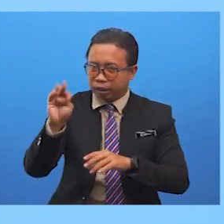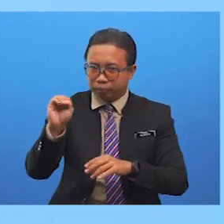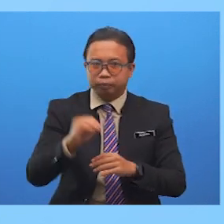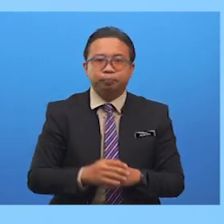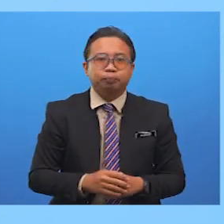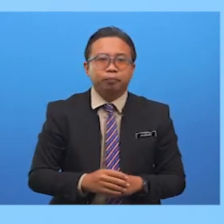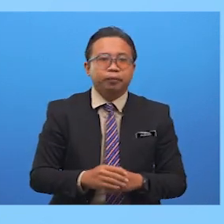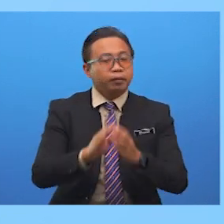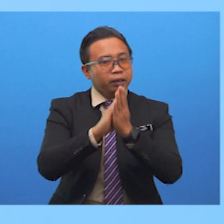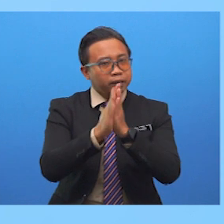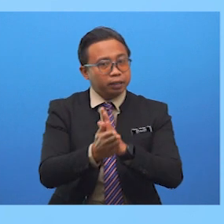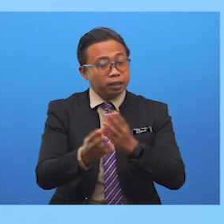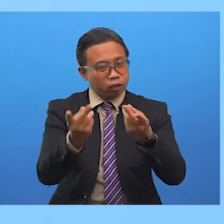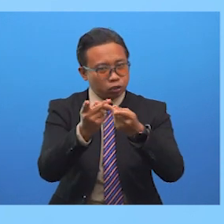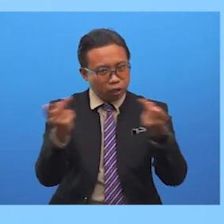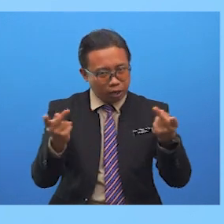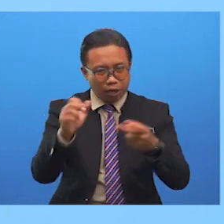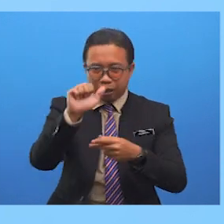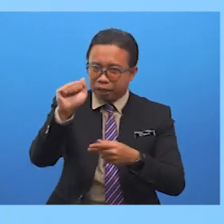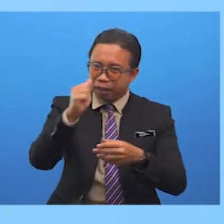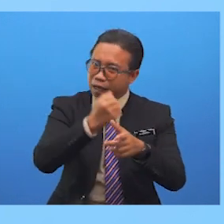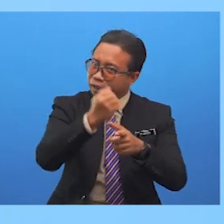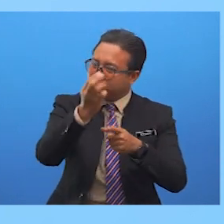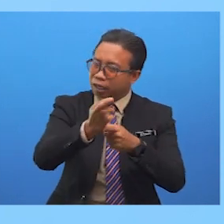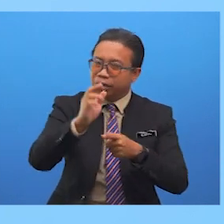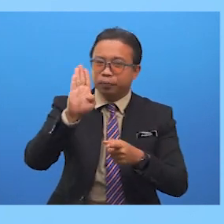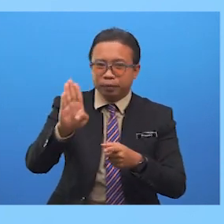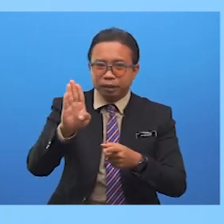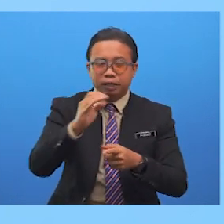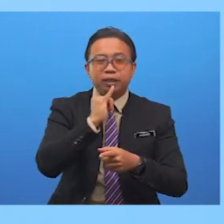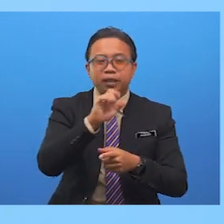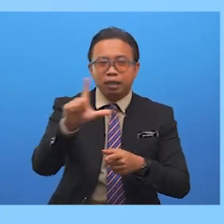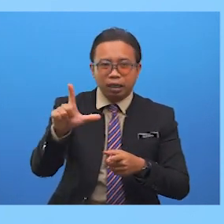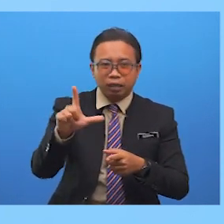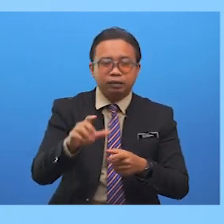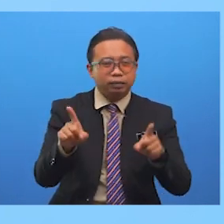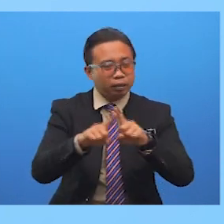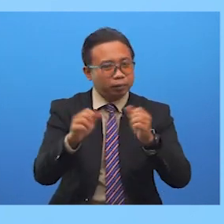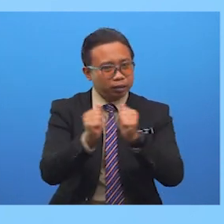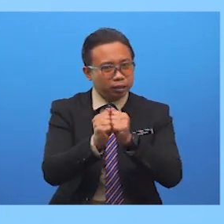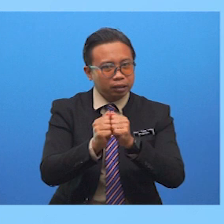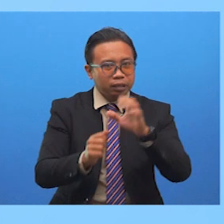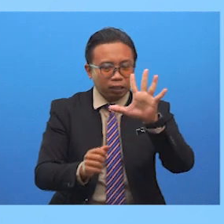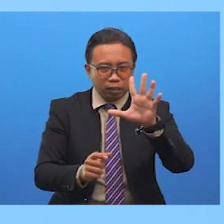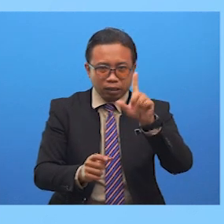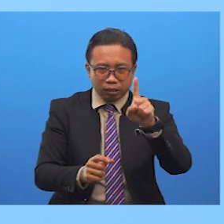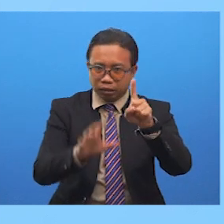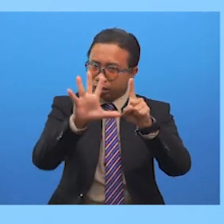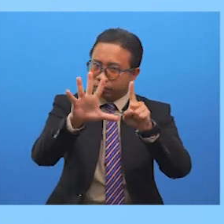jadi jarak antara e&b adalah bersamaan dengan 15